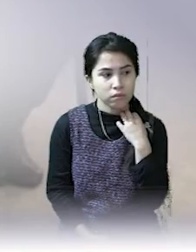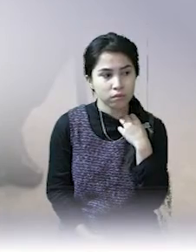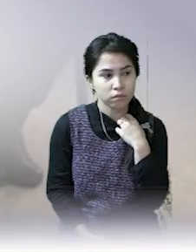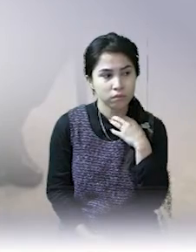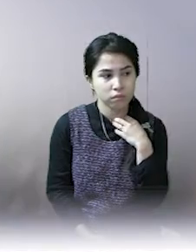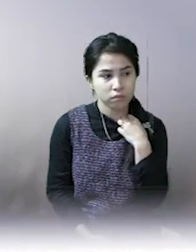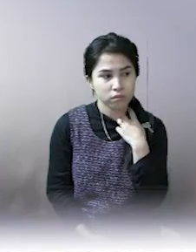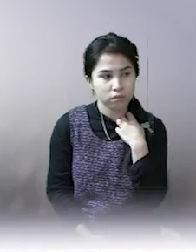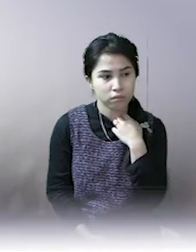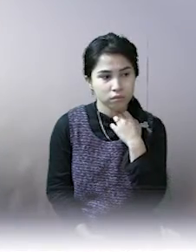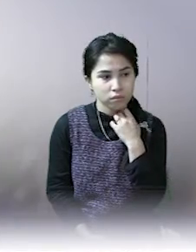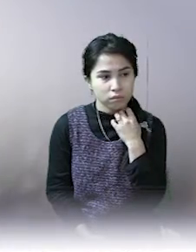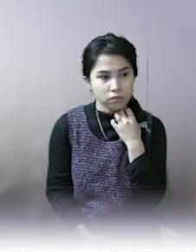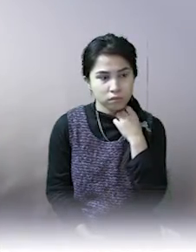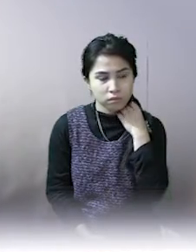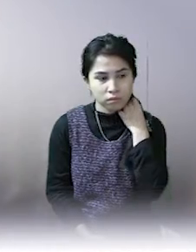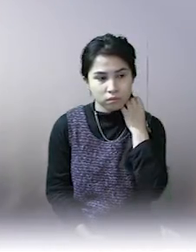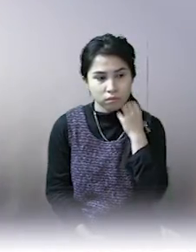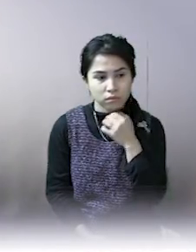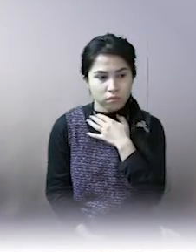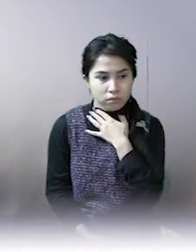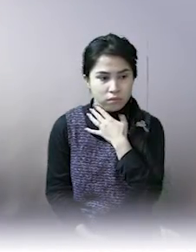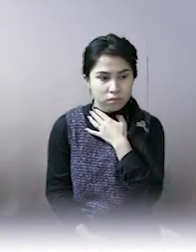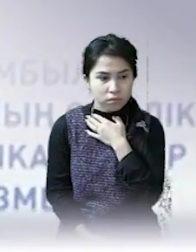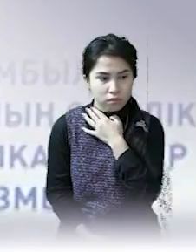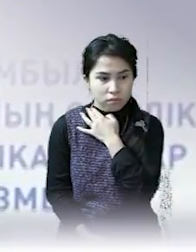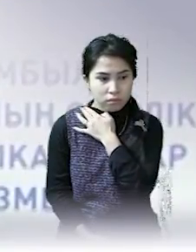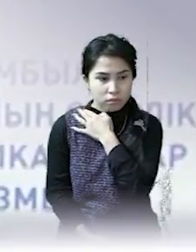енгізілген. Яғни азық-түлік, мектеп формасы, тегін тамақ, көлікте жеңілдікпен.